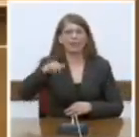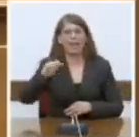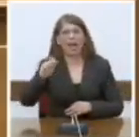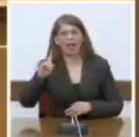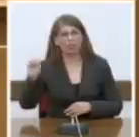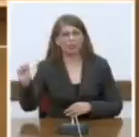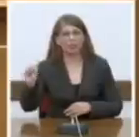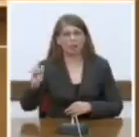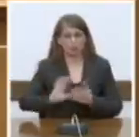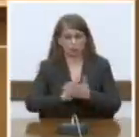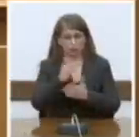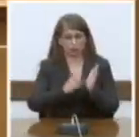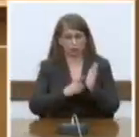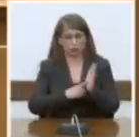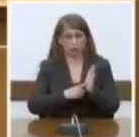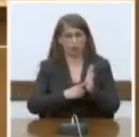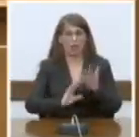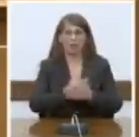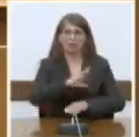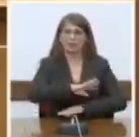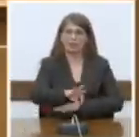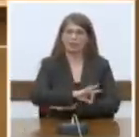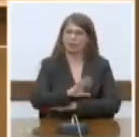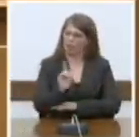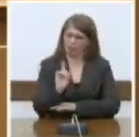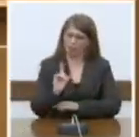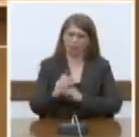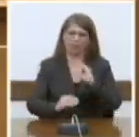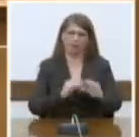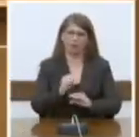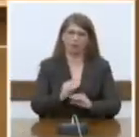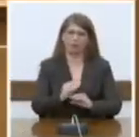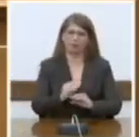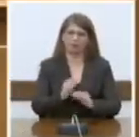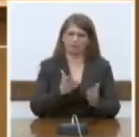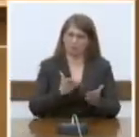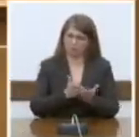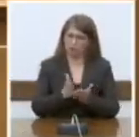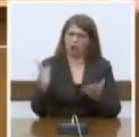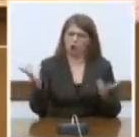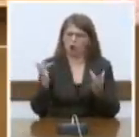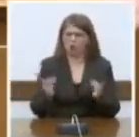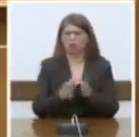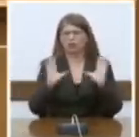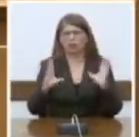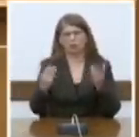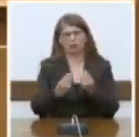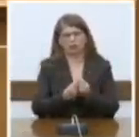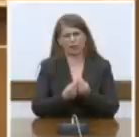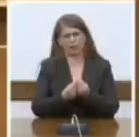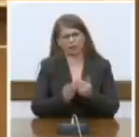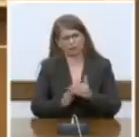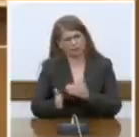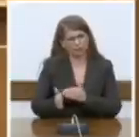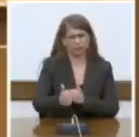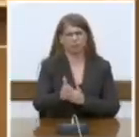από τον αναπτυξιακό νόμο την αναπτυξιακή στρατηγική. Δεν γίνονται επενδύσεις με βάση στρατηγική. Γίνονται όπως λάχει ή όπως σου ταιριάζει για το ρουσφέτη.